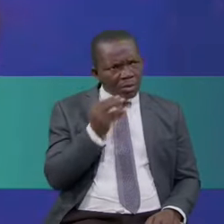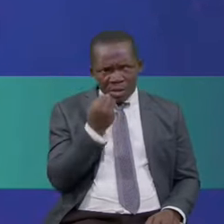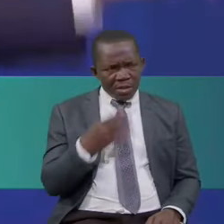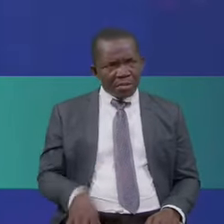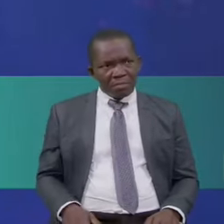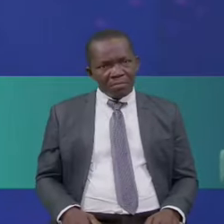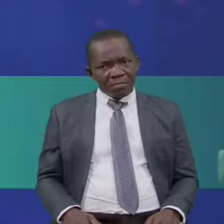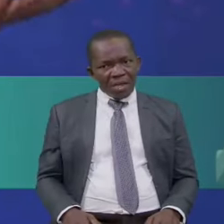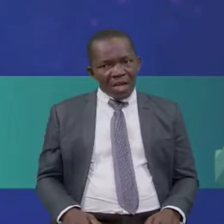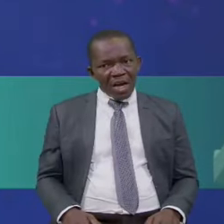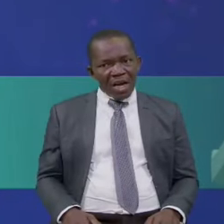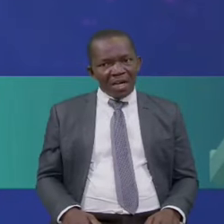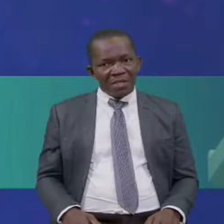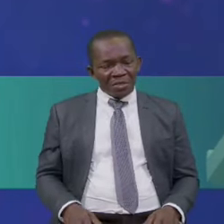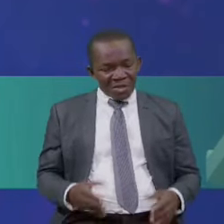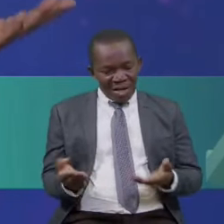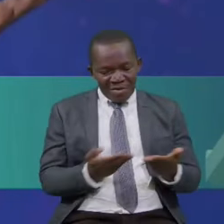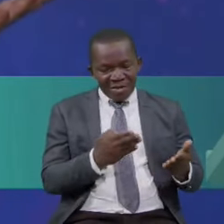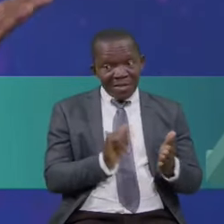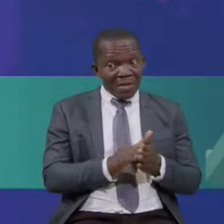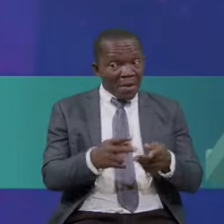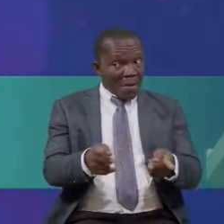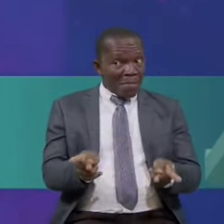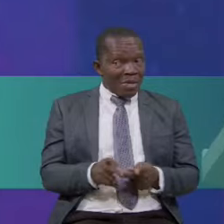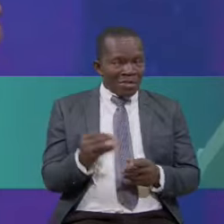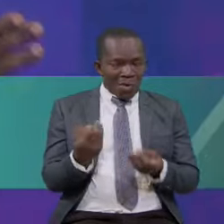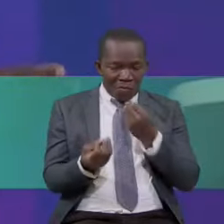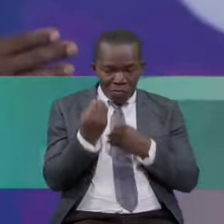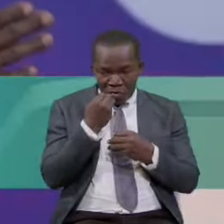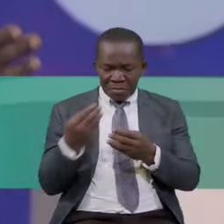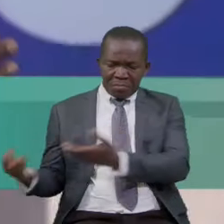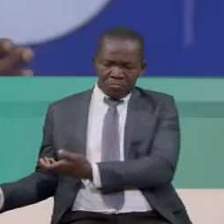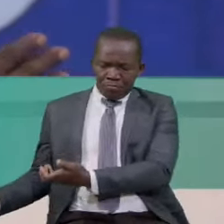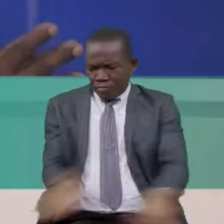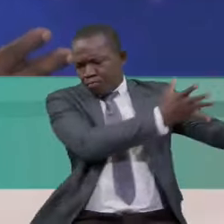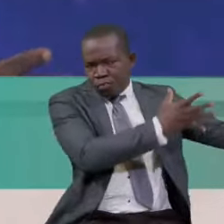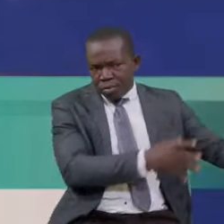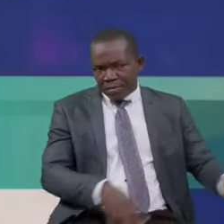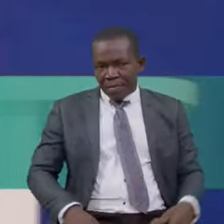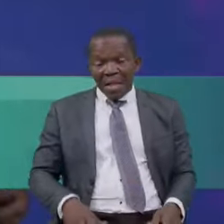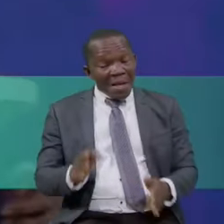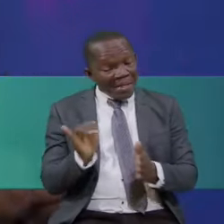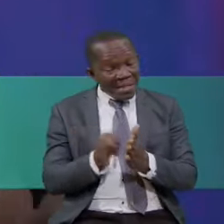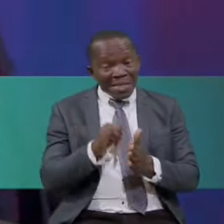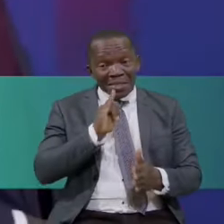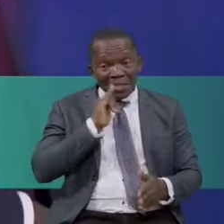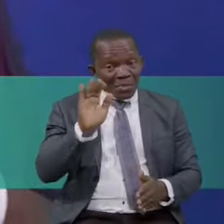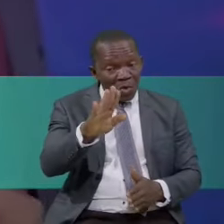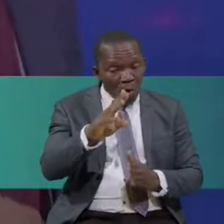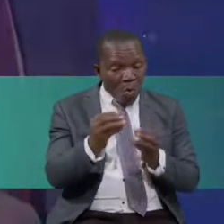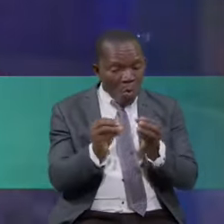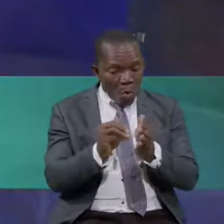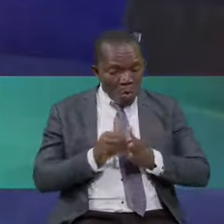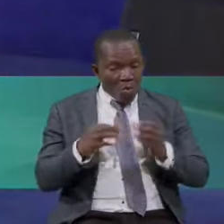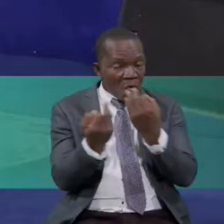plat et tu jettes ça ça c'est ton libre arbitre tu l'as fait volontairement maintenant